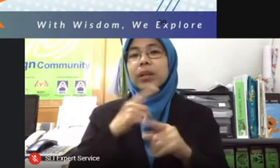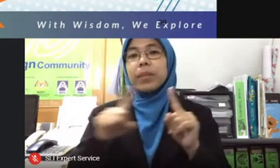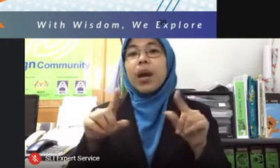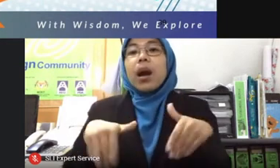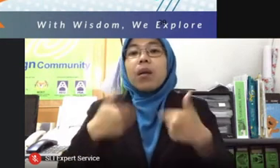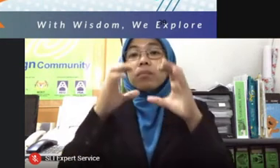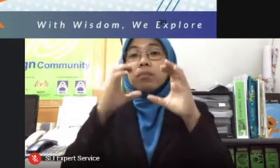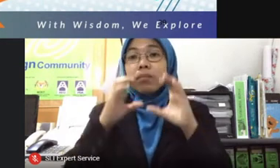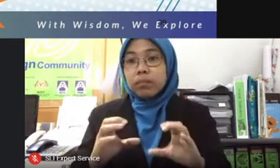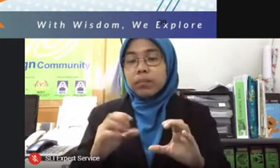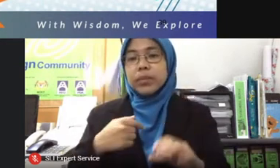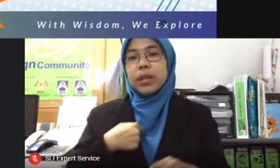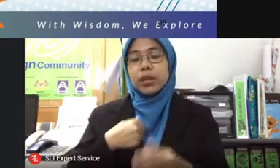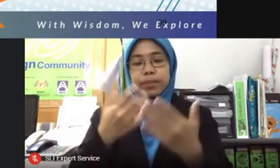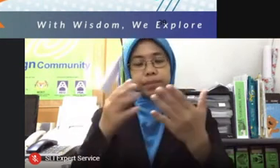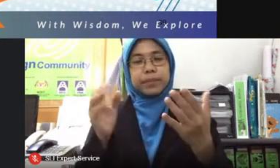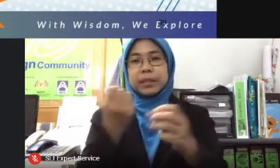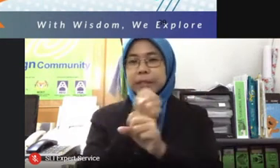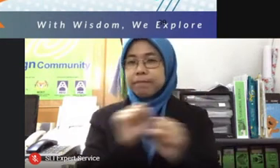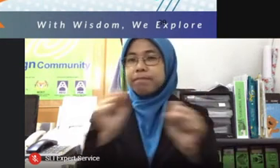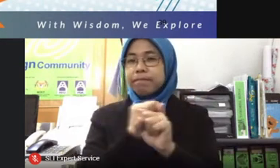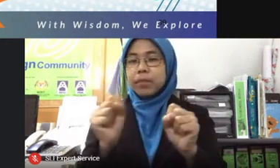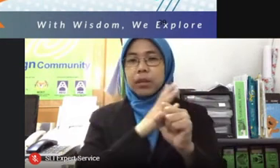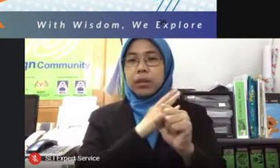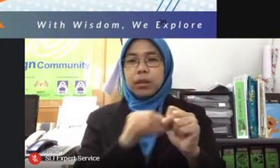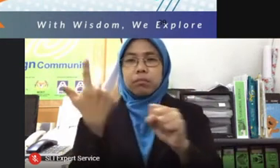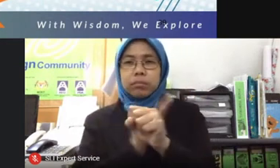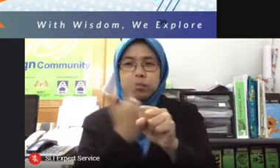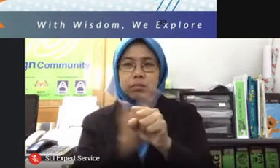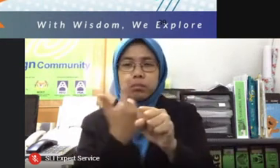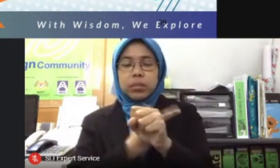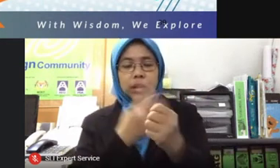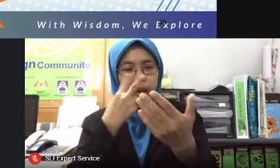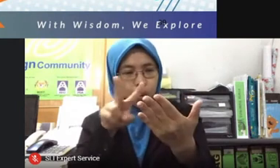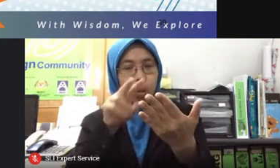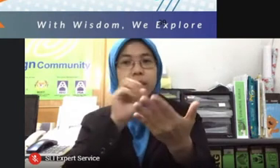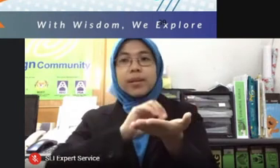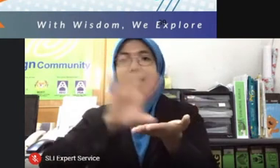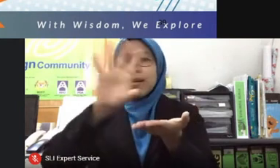saya prepare tengok slide berkali-kali. Kemudian saya buat kopi.